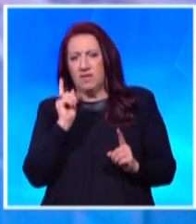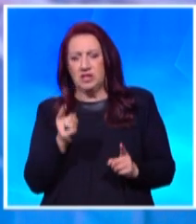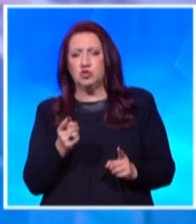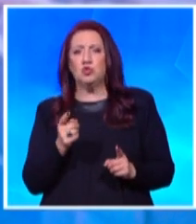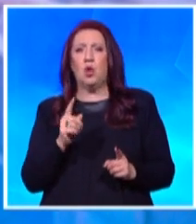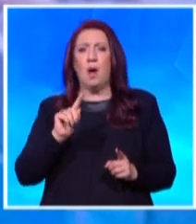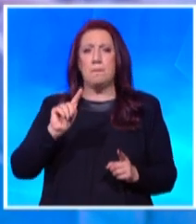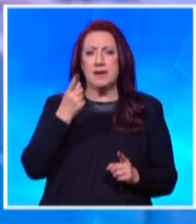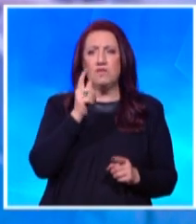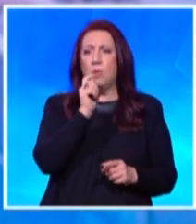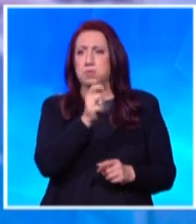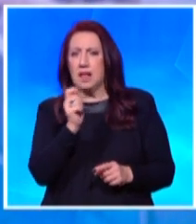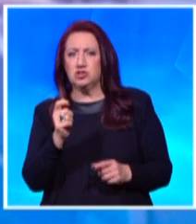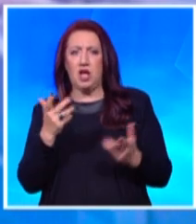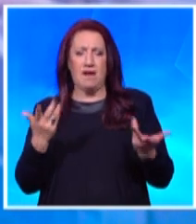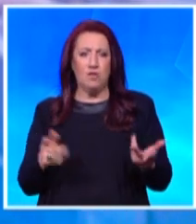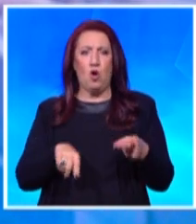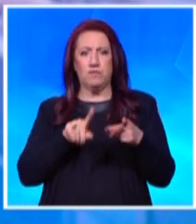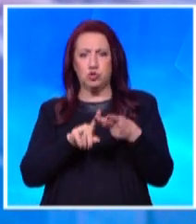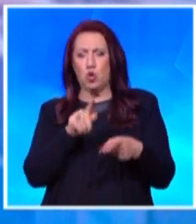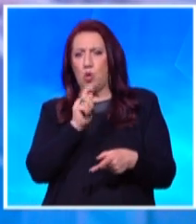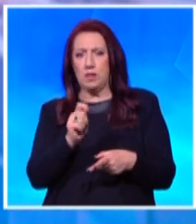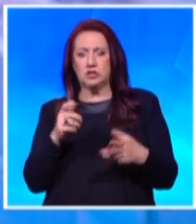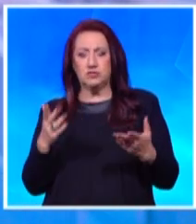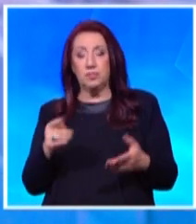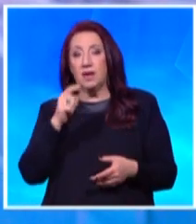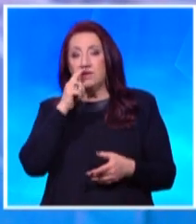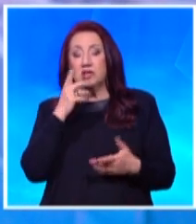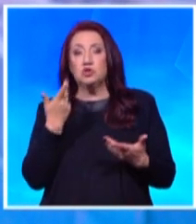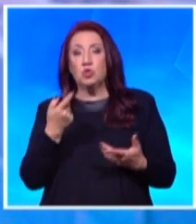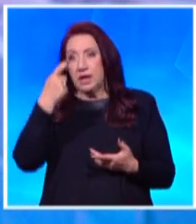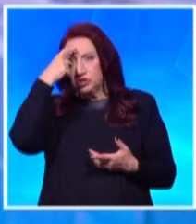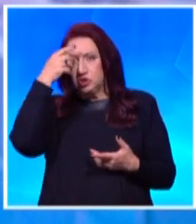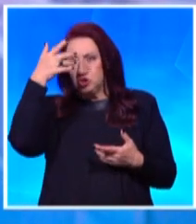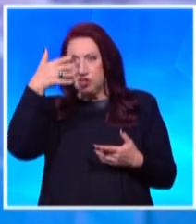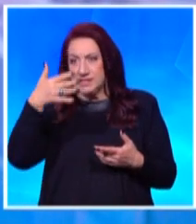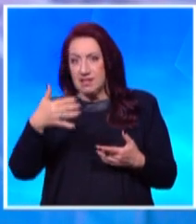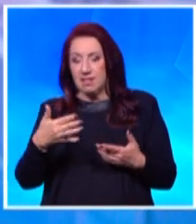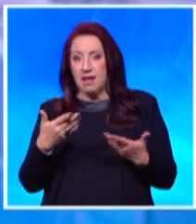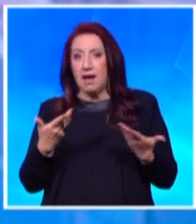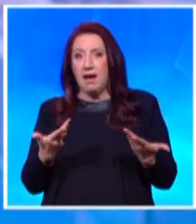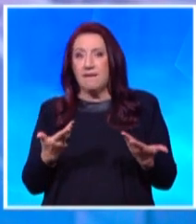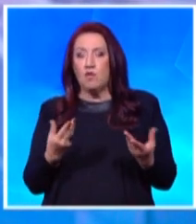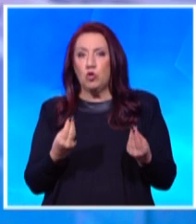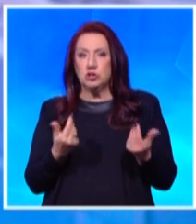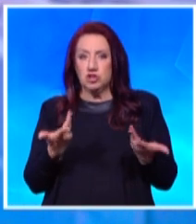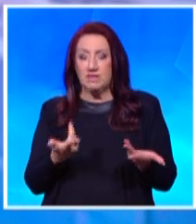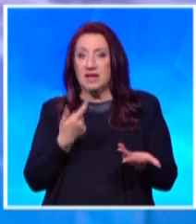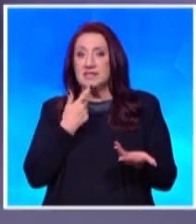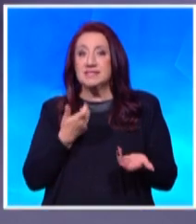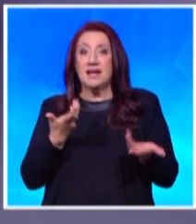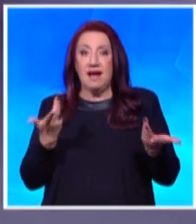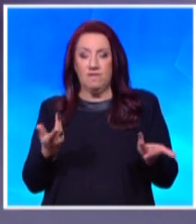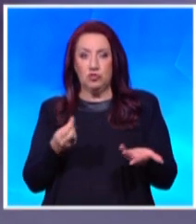кои втори, а какво всъщност стои зад цифрите в държавния бюджет. Това са въпроси, които никой не задава. За какво ще се харчат парите на